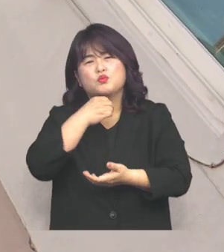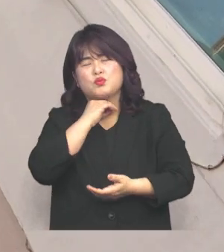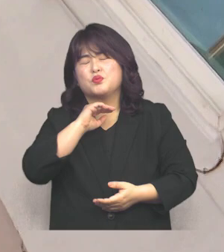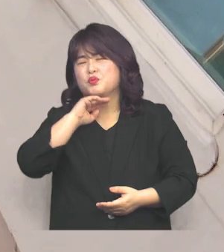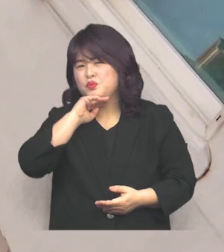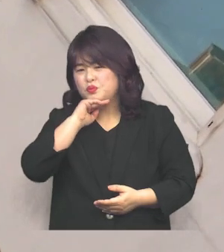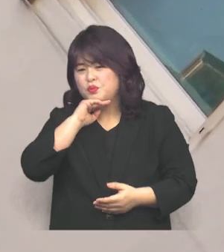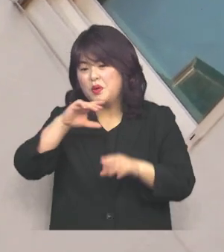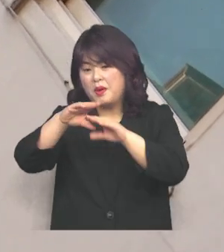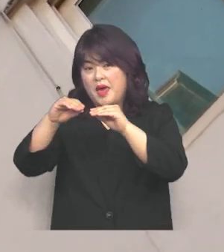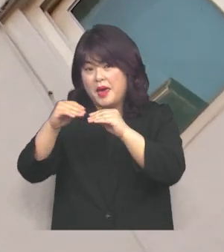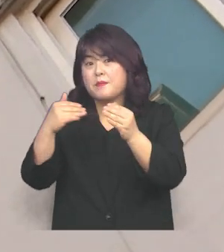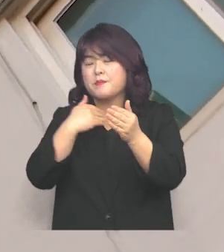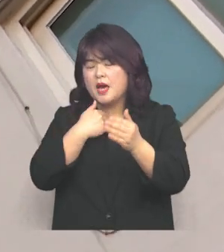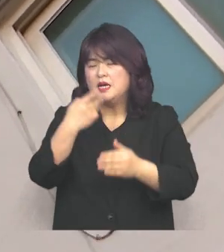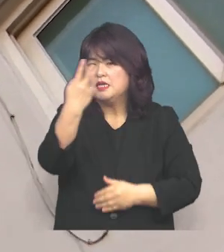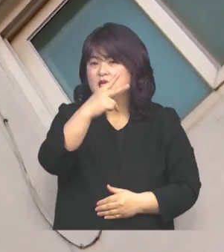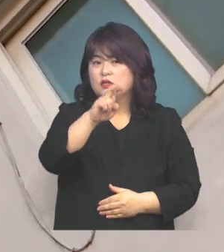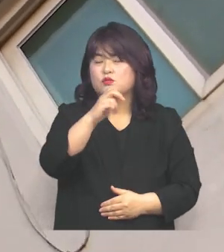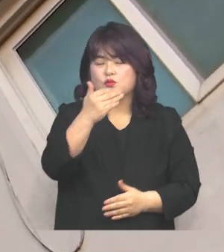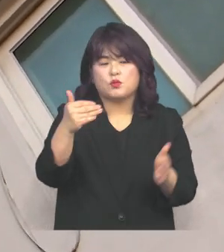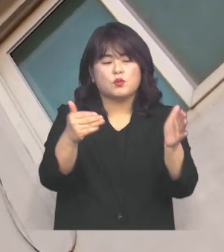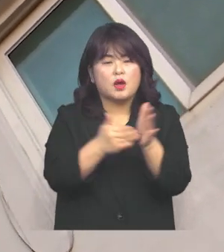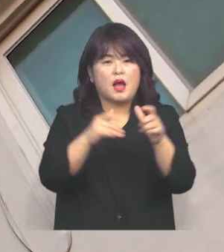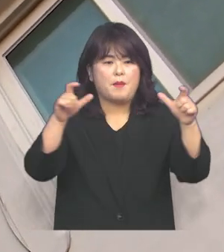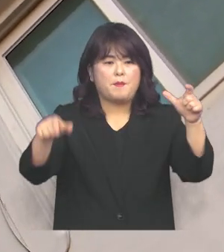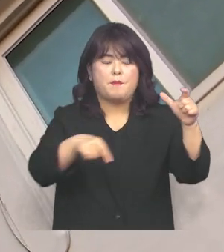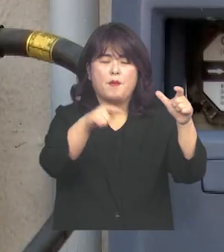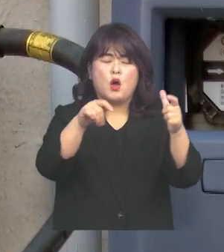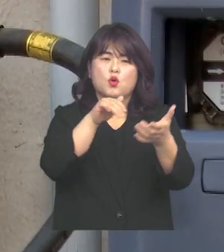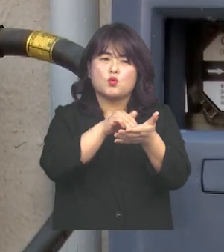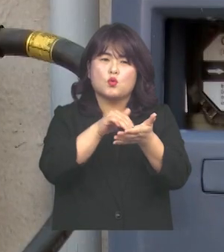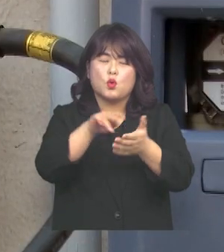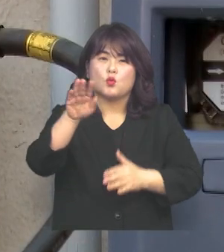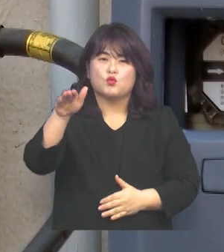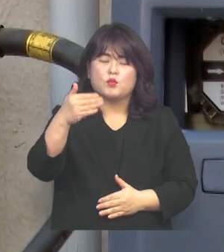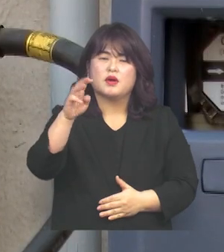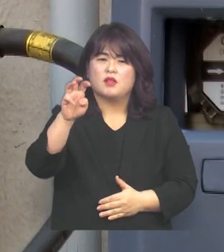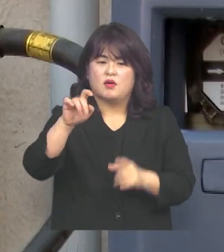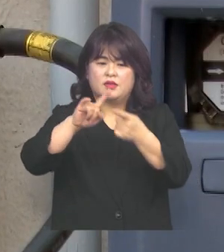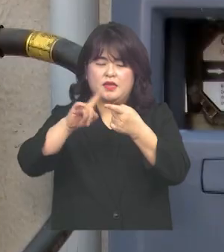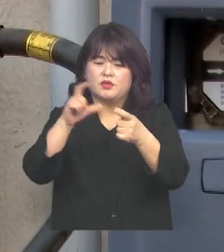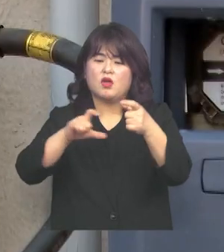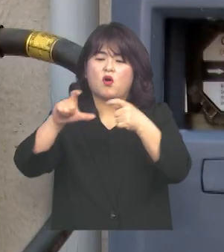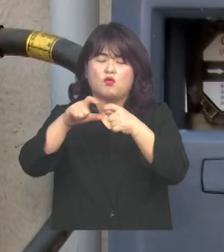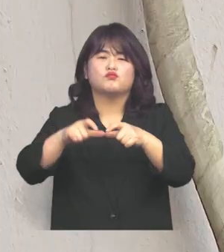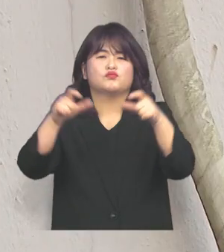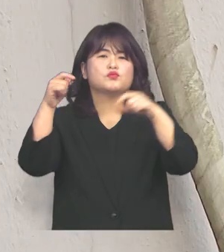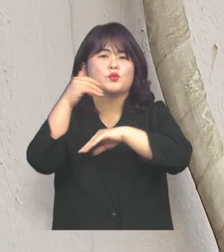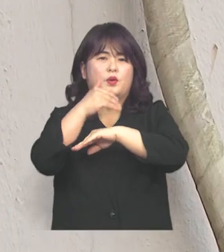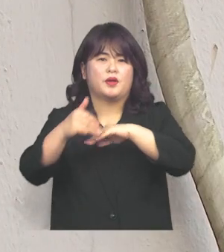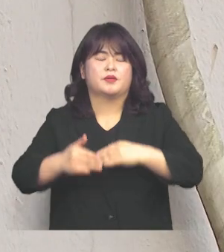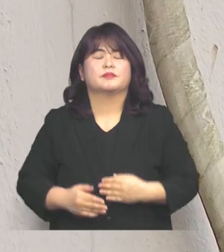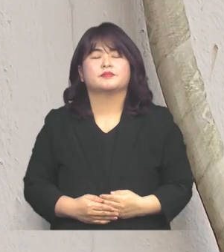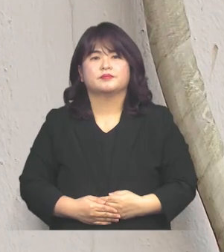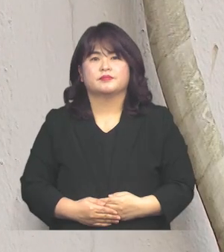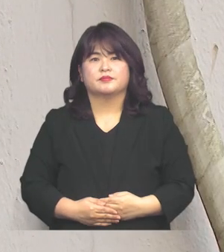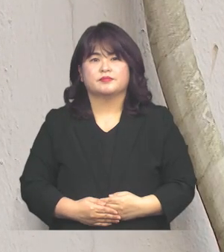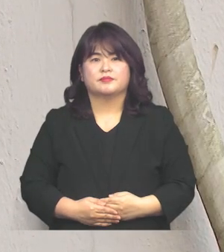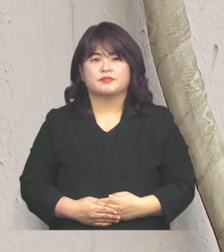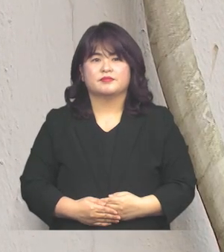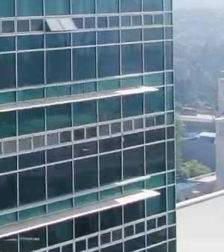해소된 가운데 시는 2029년까지 배감 지역 930세대에 도시가스를 추가 보급할 계획입니다.